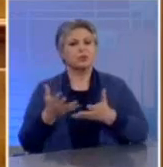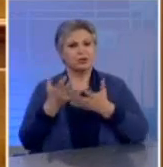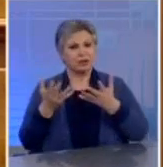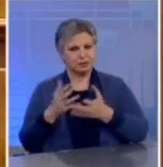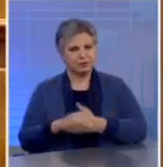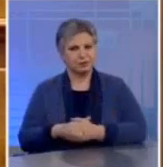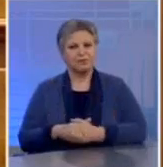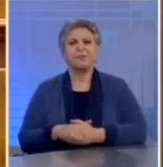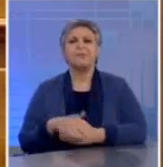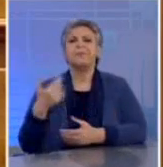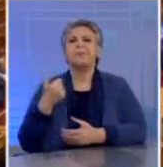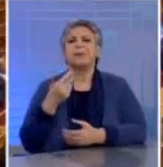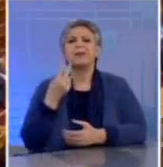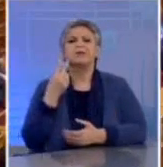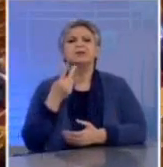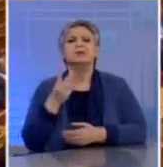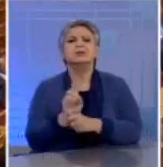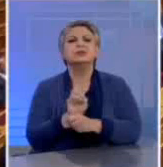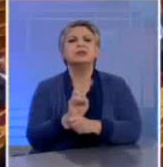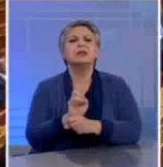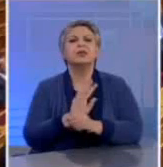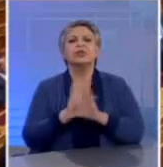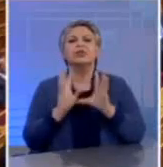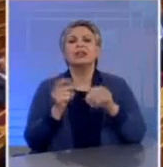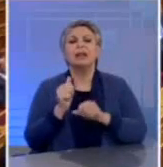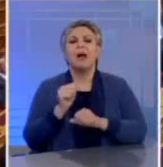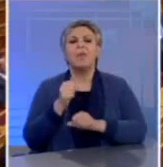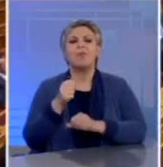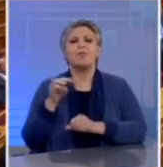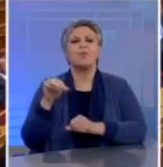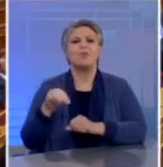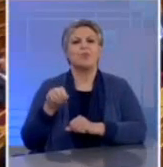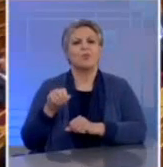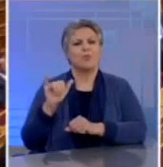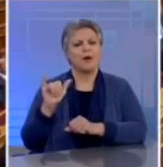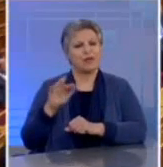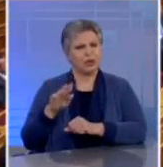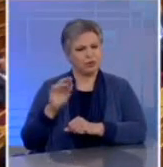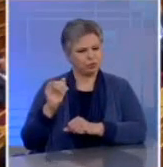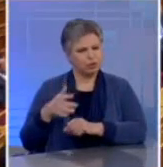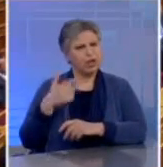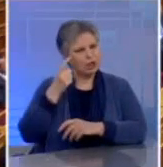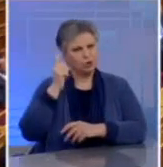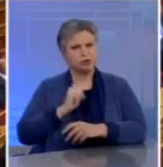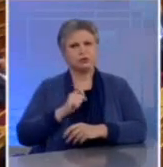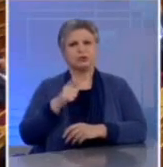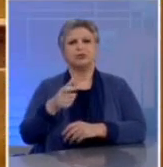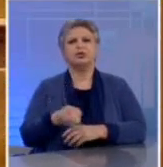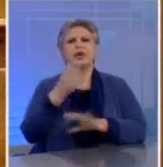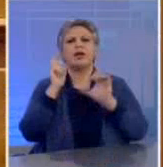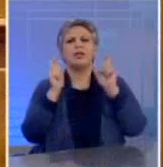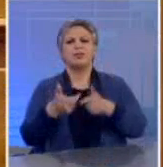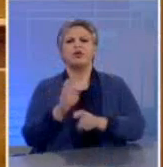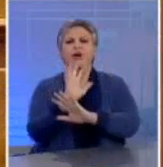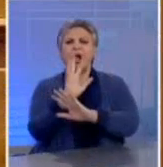Είδα ένα έγγραφο που καταθέσατε για τον κύριο Μαυρίκο. Εγώ ξέρω αν ο Μαυρίκος ήταν στη Νέα Δημοκρατία. Κάθε μέρα εκεί ήτανε. Μαζί